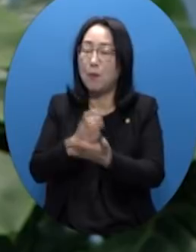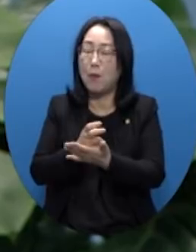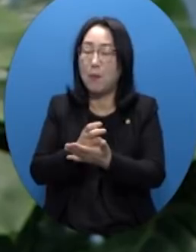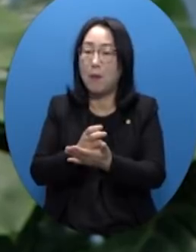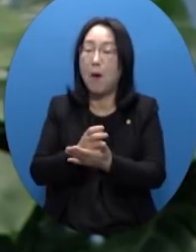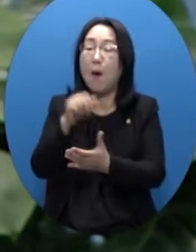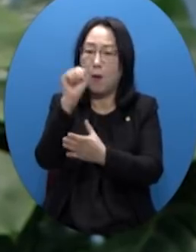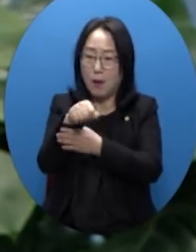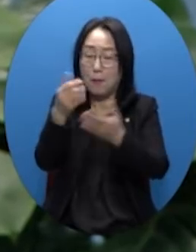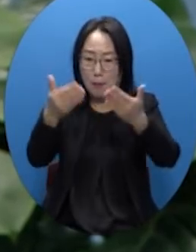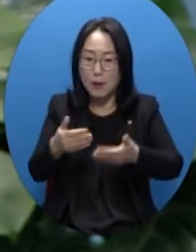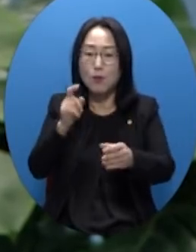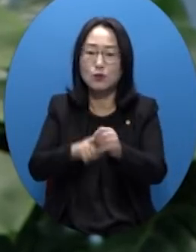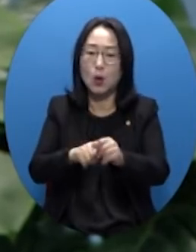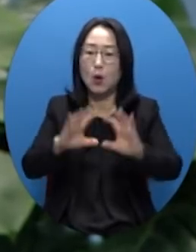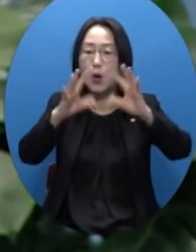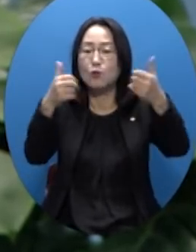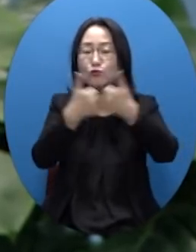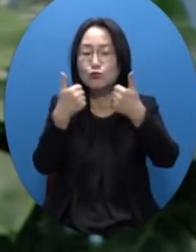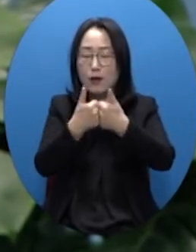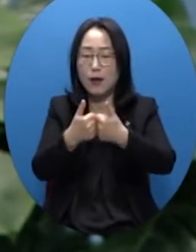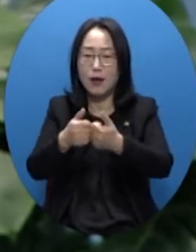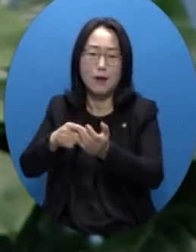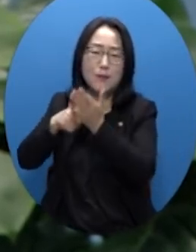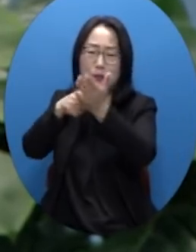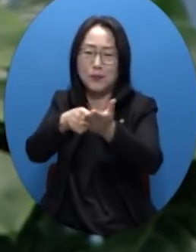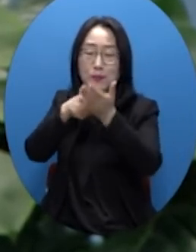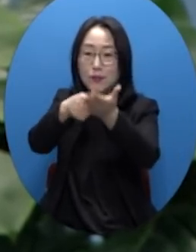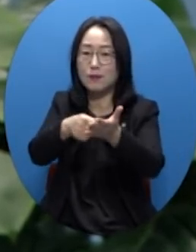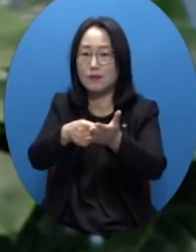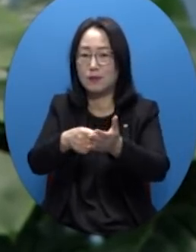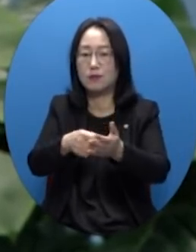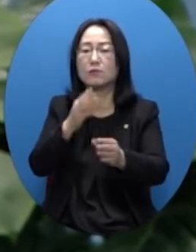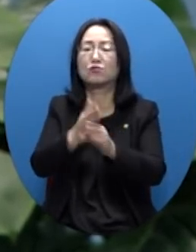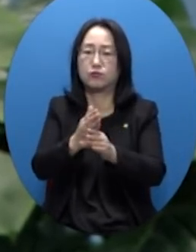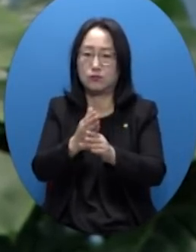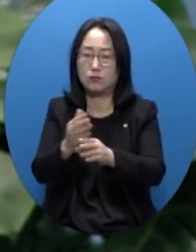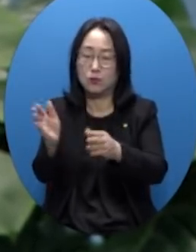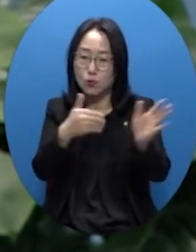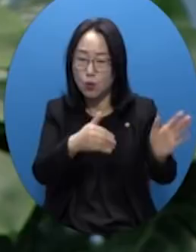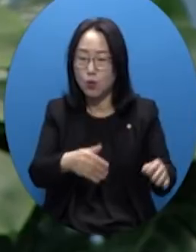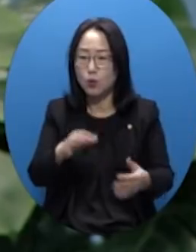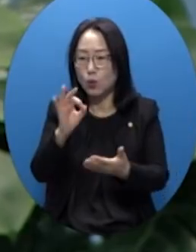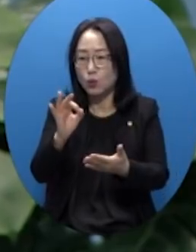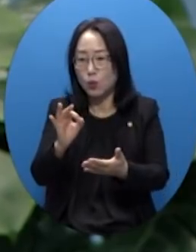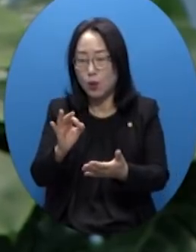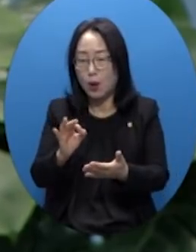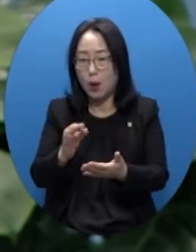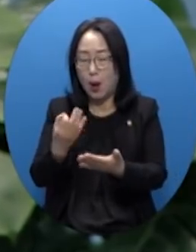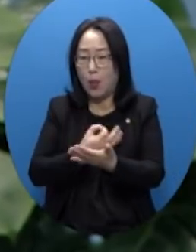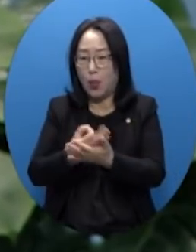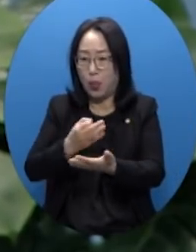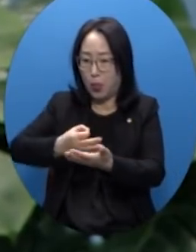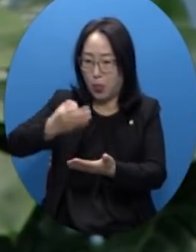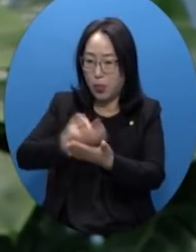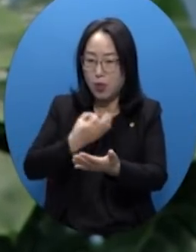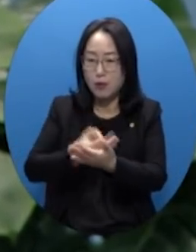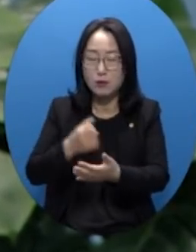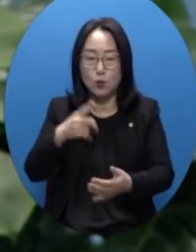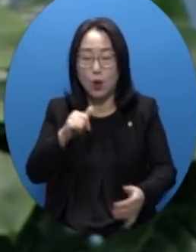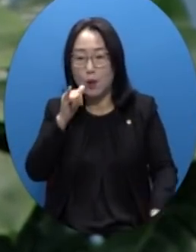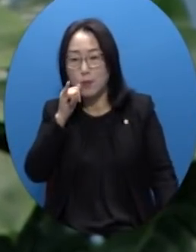국회에서 이것을 통과 시키려고 합니다 물질 많은 중에도 기포 자라고 있습니다 그렇기에 더 깊어 전하고